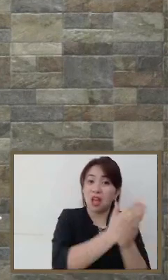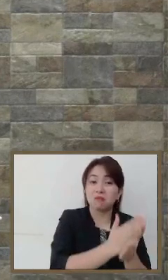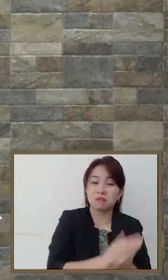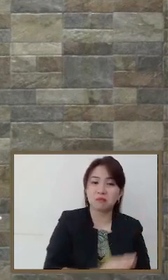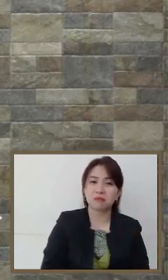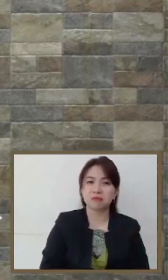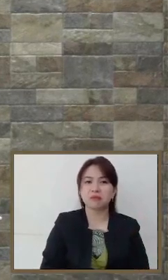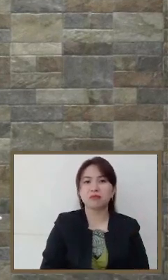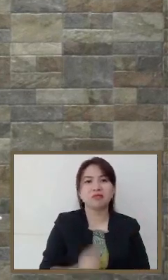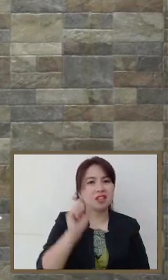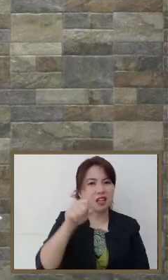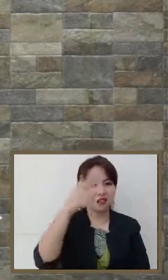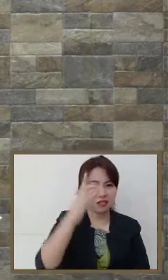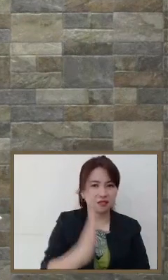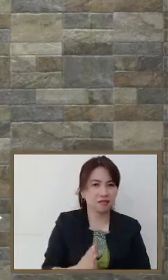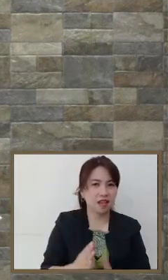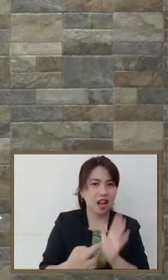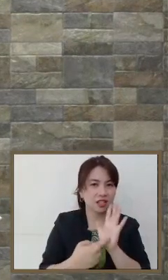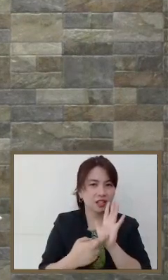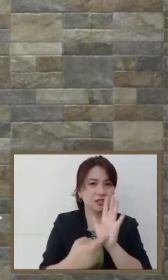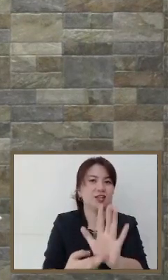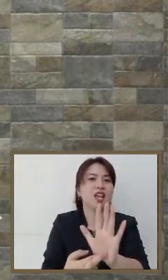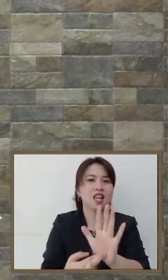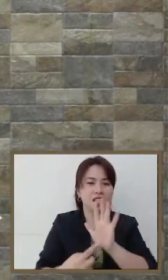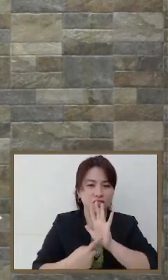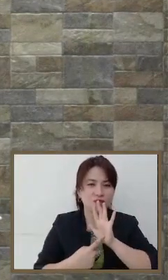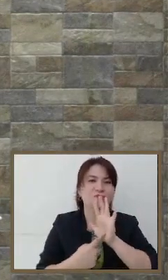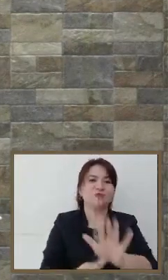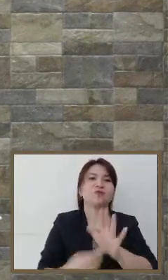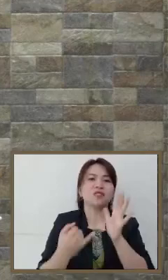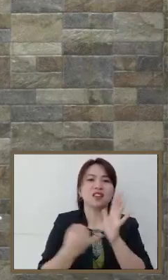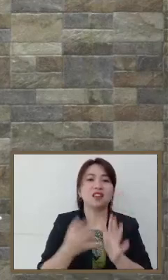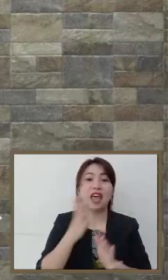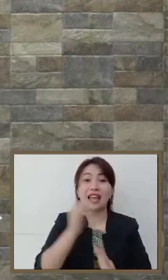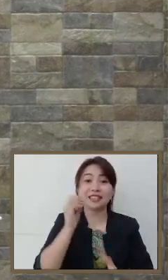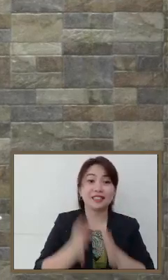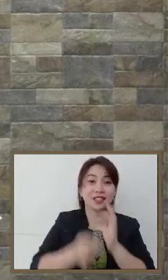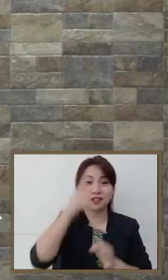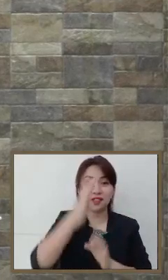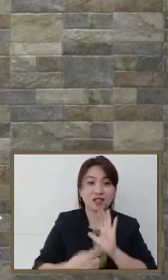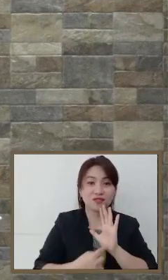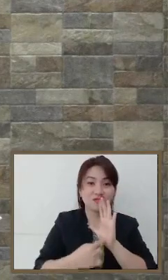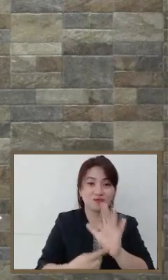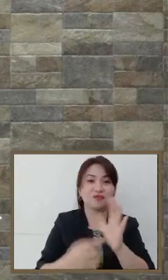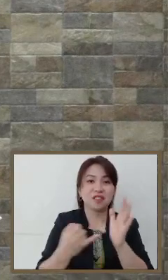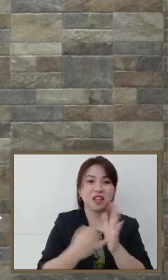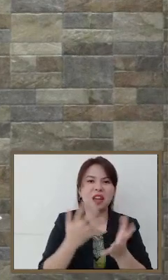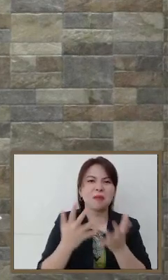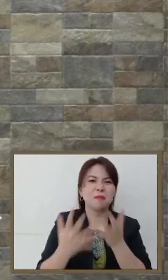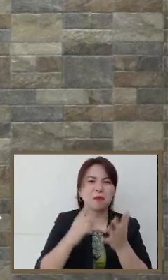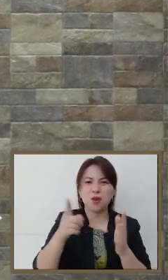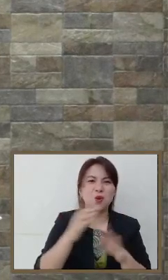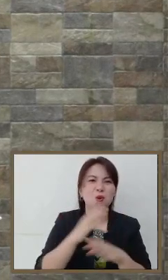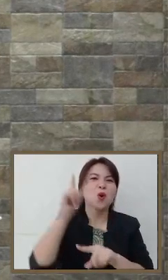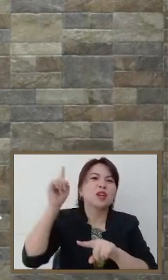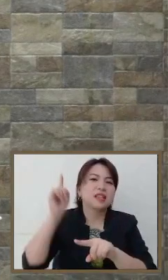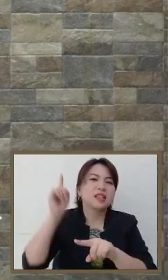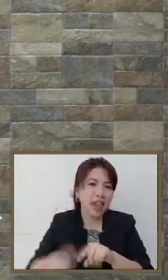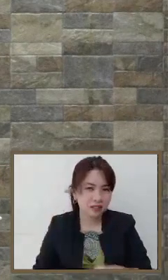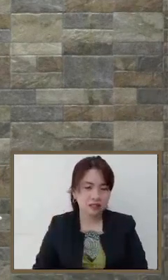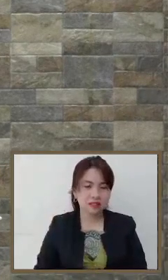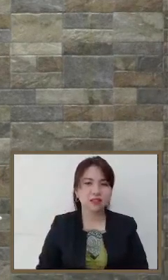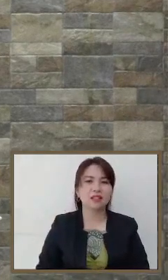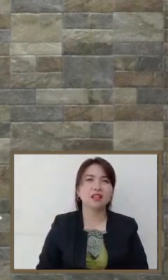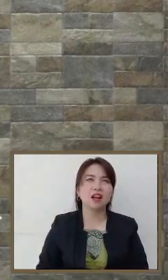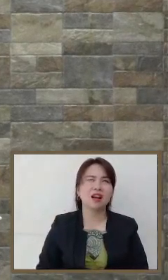i-expose ng Diyos at pag in-expose siya ng Diyos Baka hindi mo kayanin Baka hindi mo kayanin